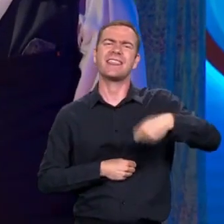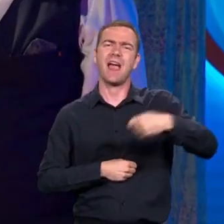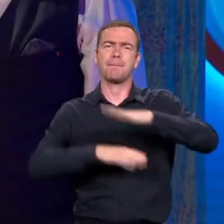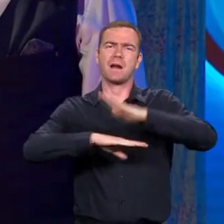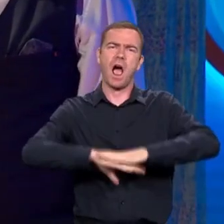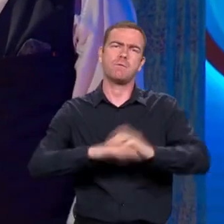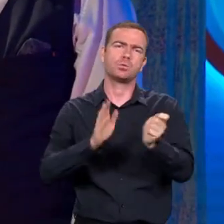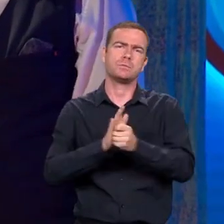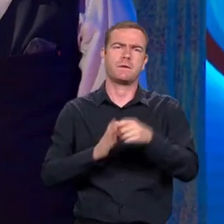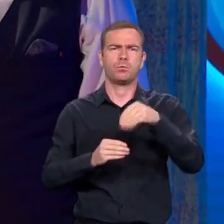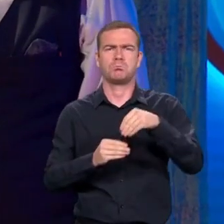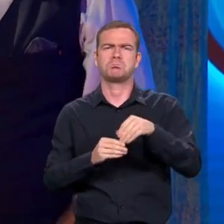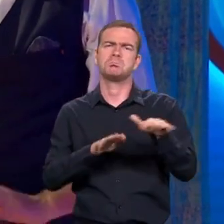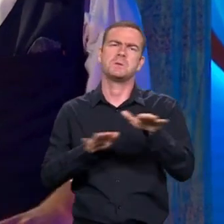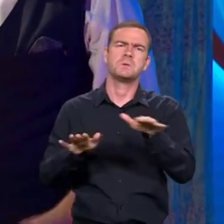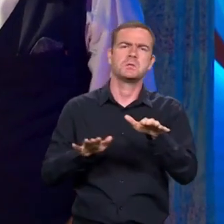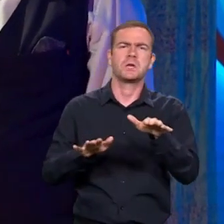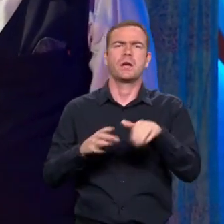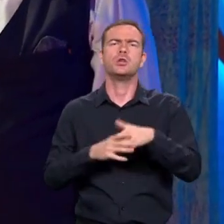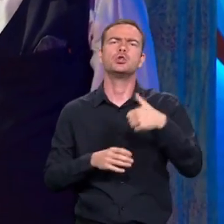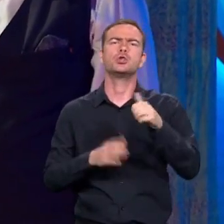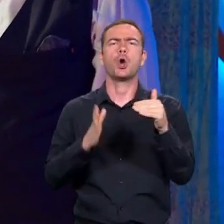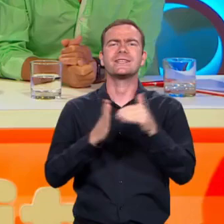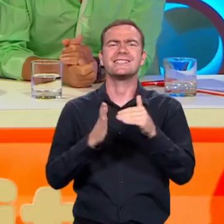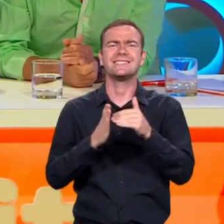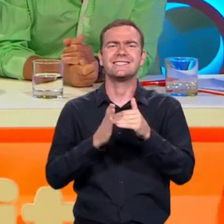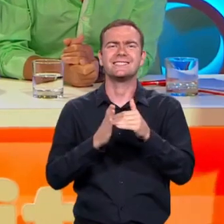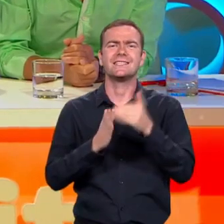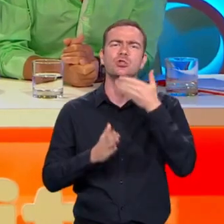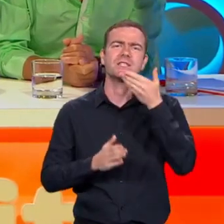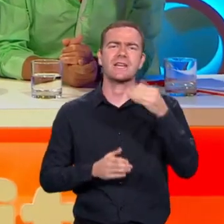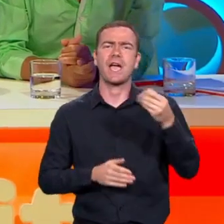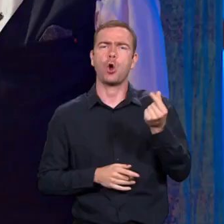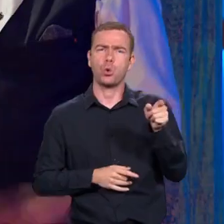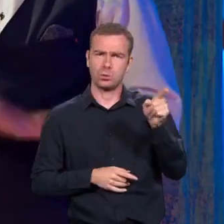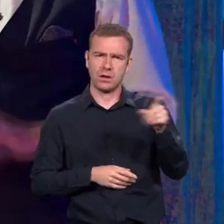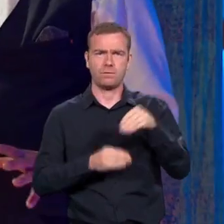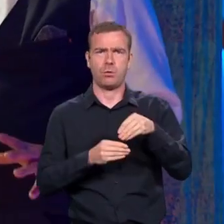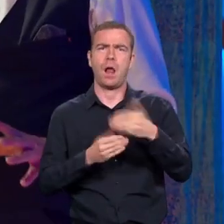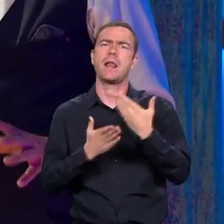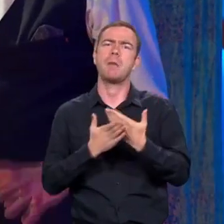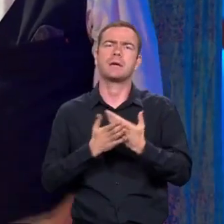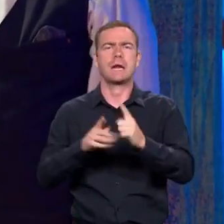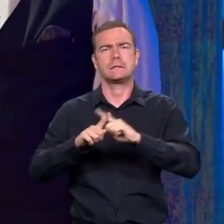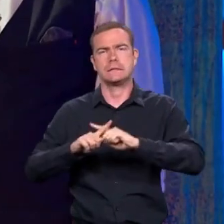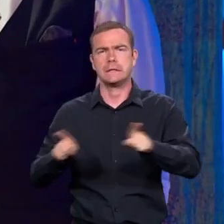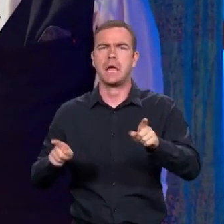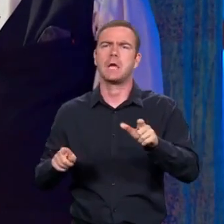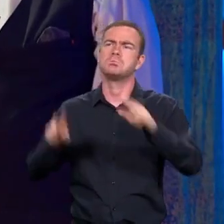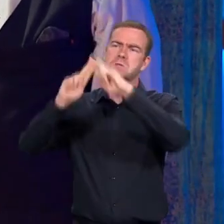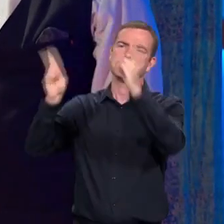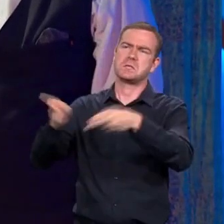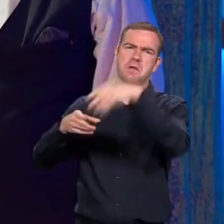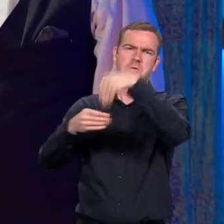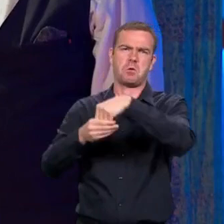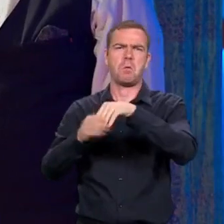to je třeba kouzlo kolem 100 000 korun, co jsme koupili opravdu, jakože co mám licenci z Ameriky, jednu novinku, ale co jsou velké světové iluze ve světě, tak to je i do milionu.